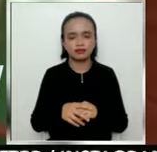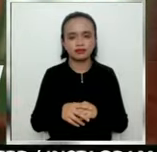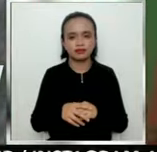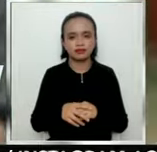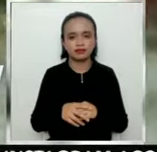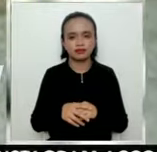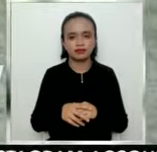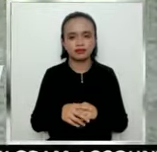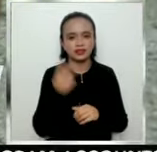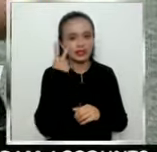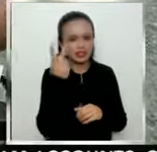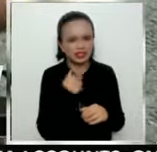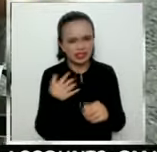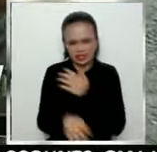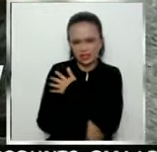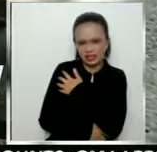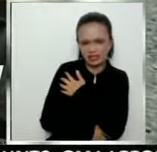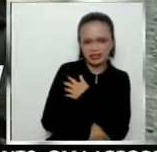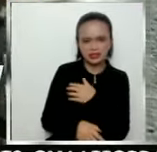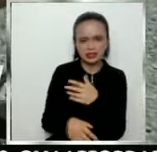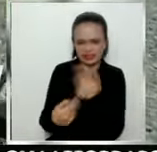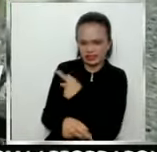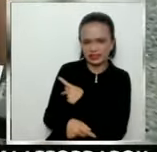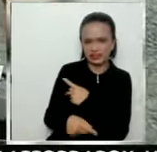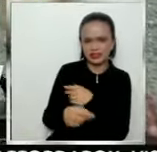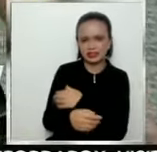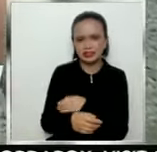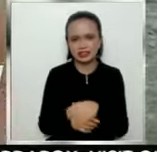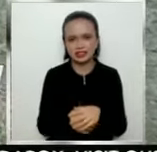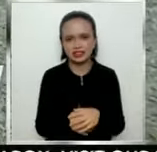Aray! Aray! Aray! Bang! Bang!